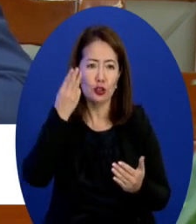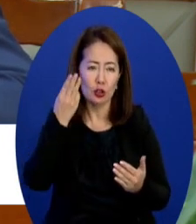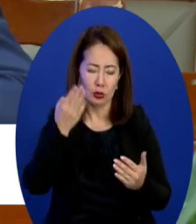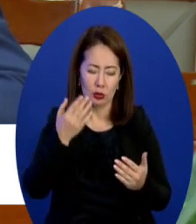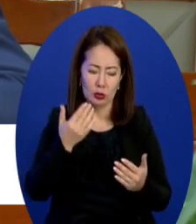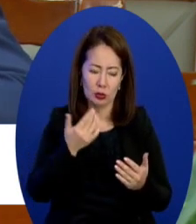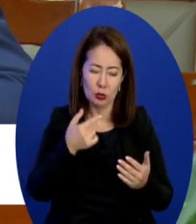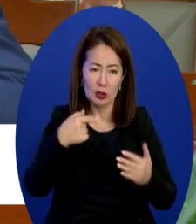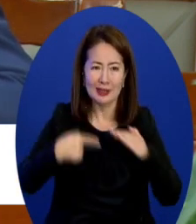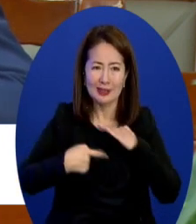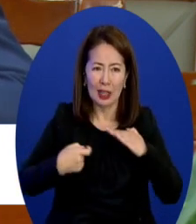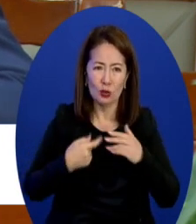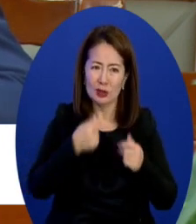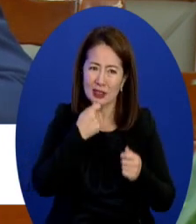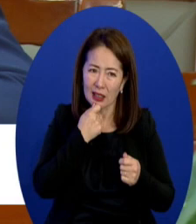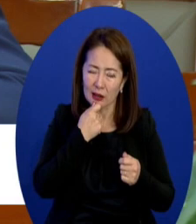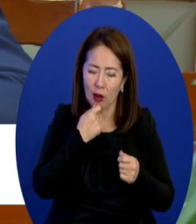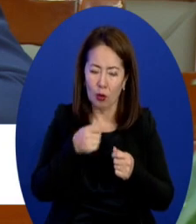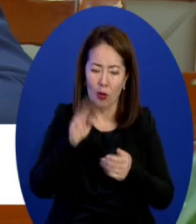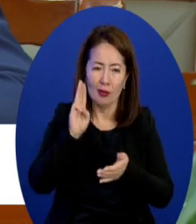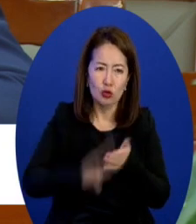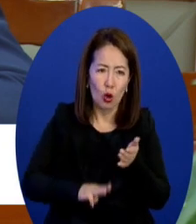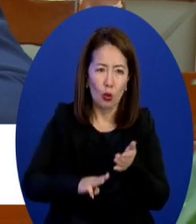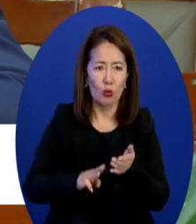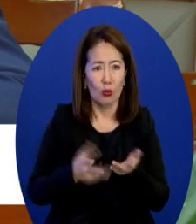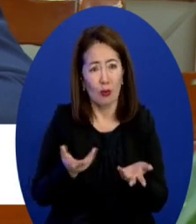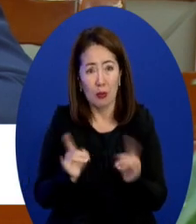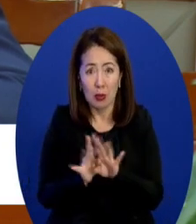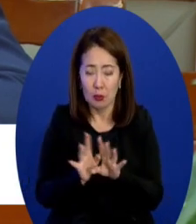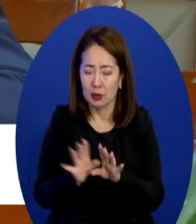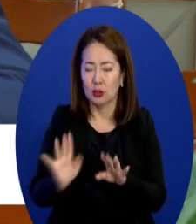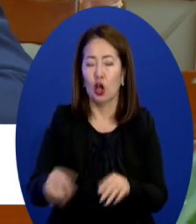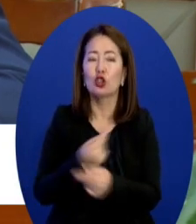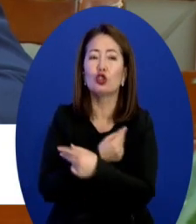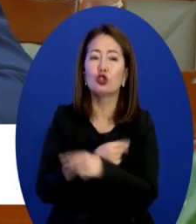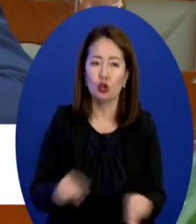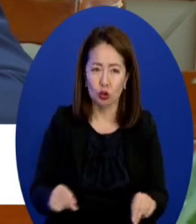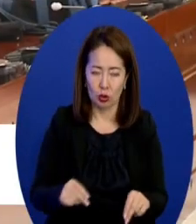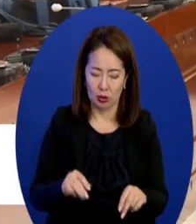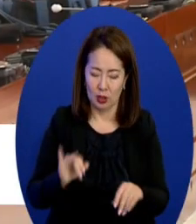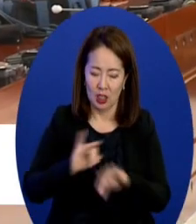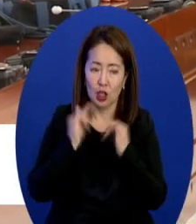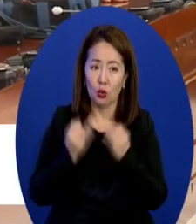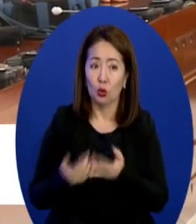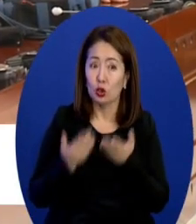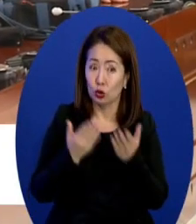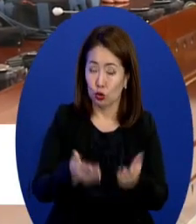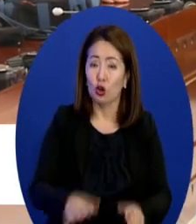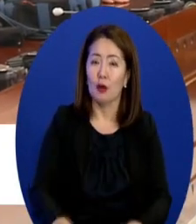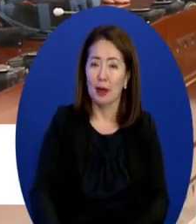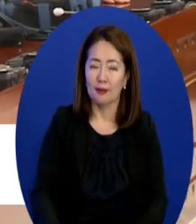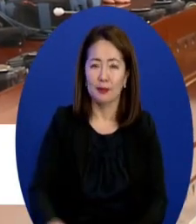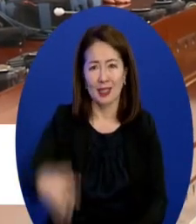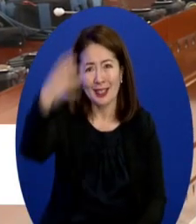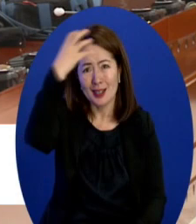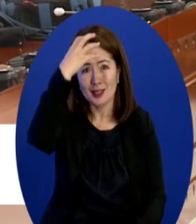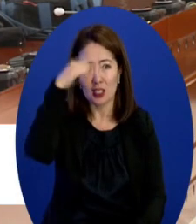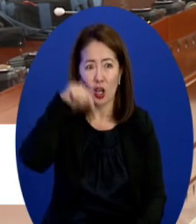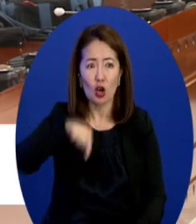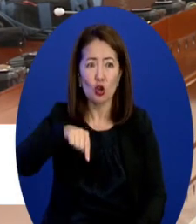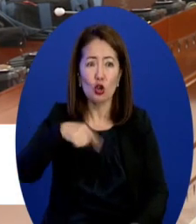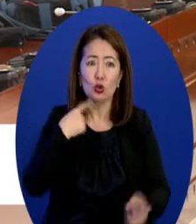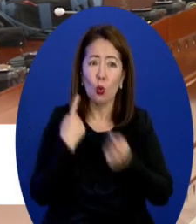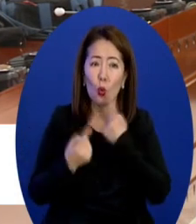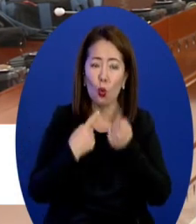чадаагүй алдан торгуулиуд гардаг. Тэгээ энийг бол одоо алдан торгуулиас чөлөөлөх хуулийн төсөл өнөөдөр бас их хурлд өргөн барьж байгаа. Засгийн газрын өнөөдрийн